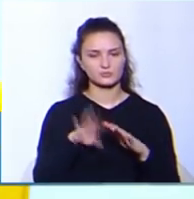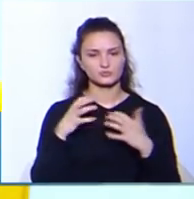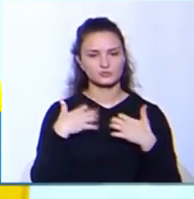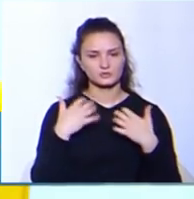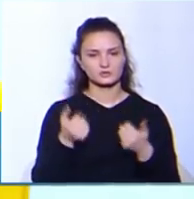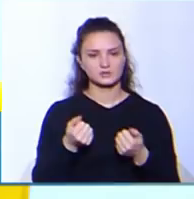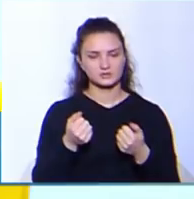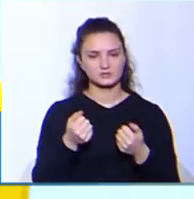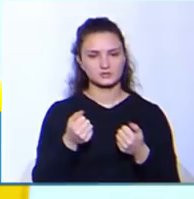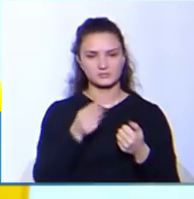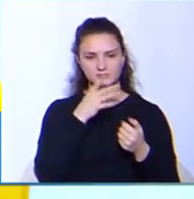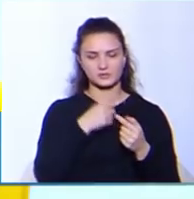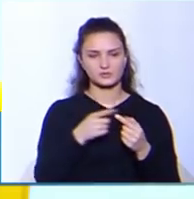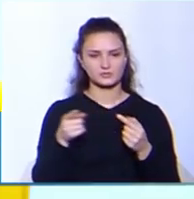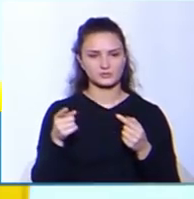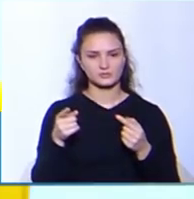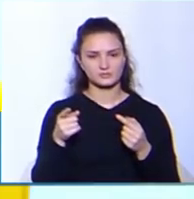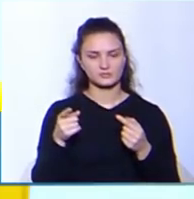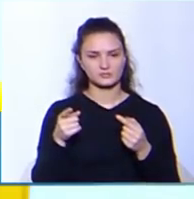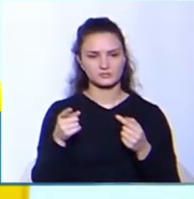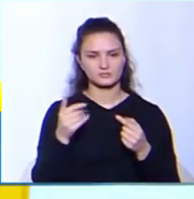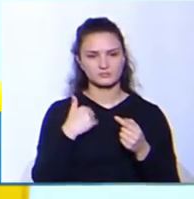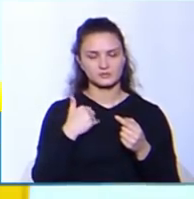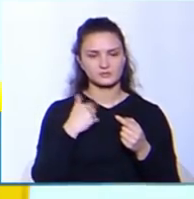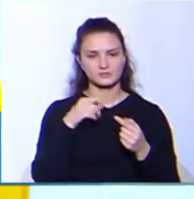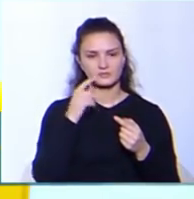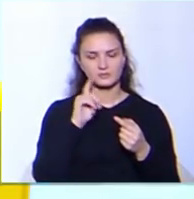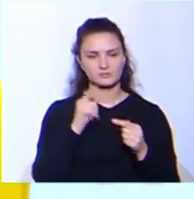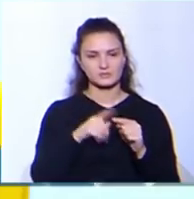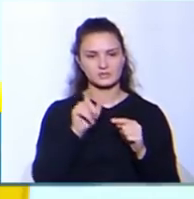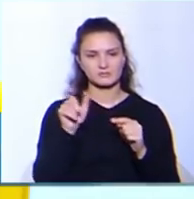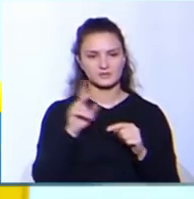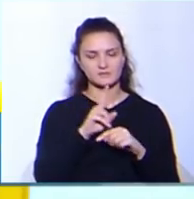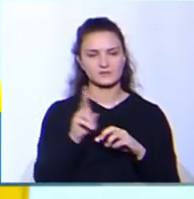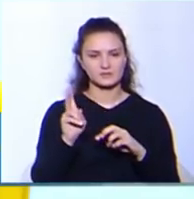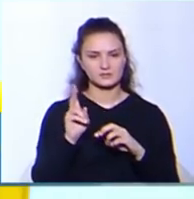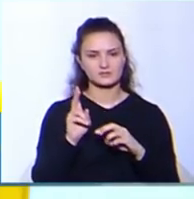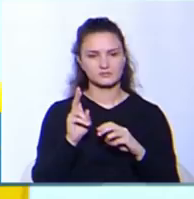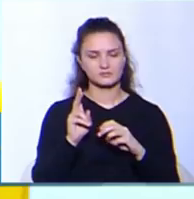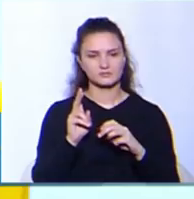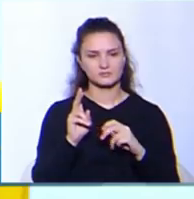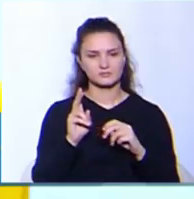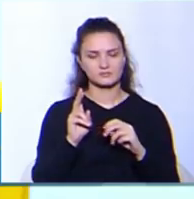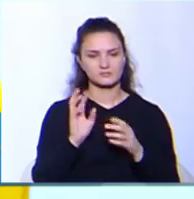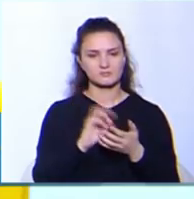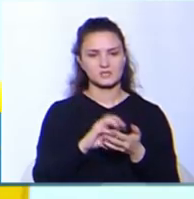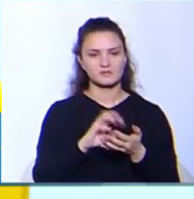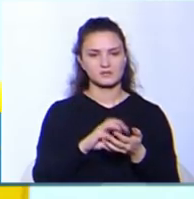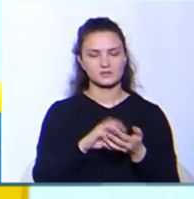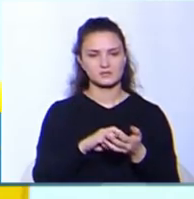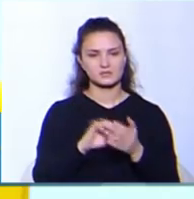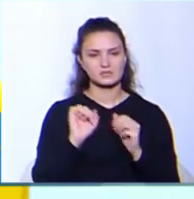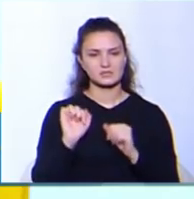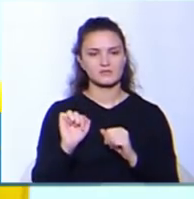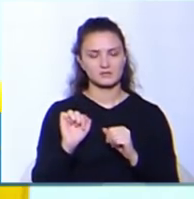ჯანსაღი პერიოდით და მინდა აღვნიშნო რომ ის ადამიანები სხვადასხვა ის რომლებიც მარხვას